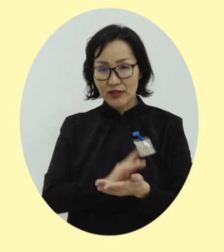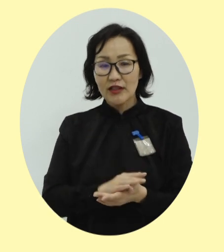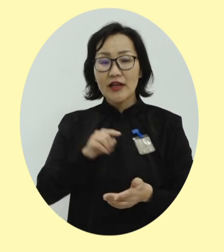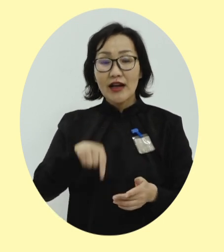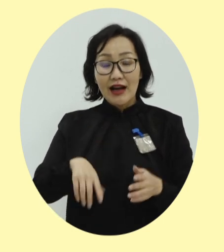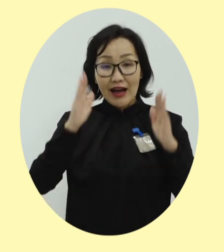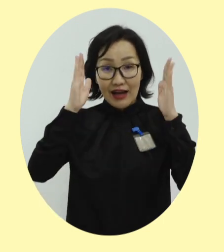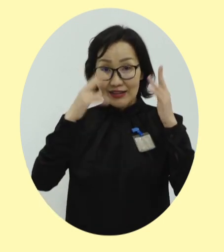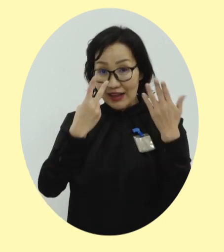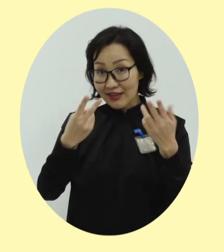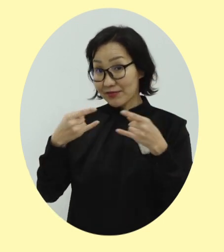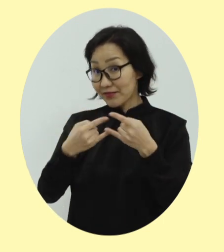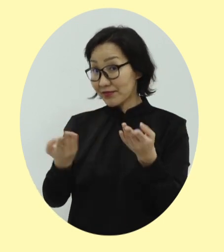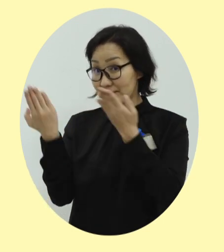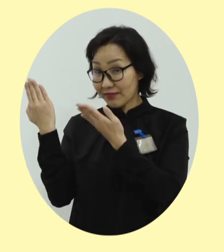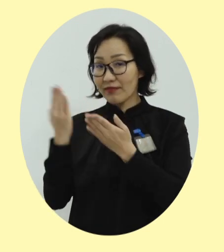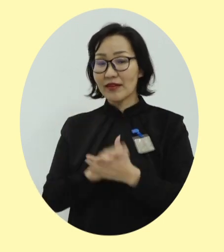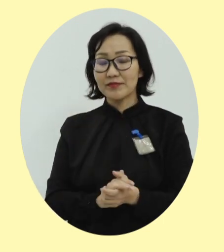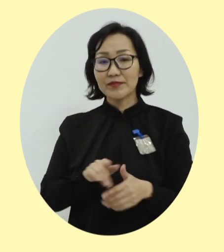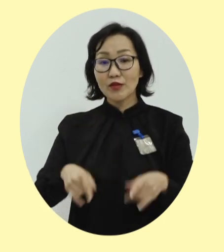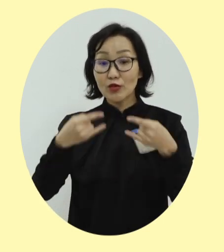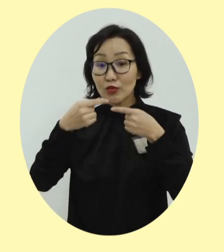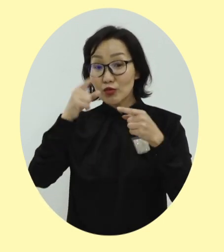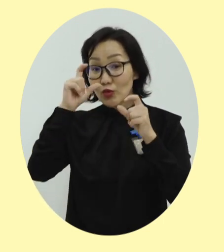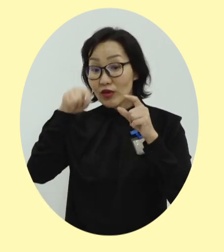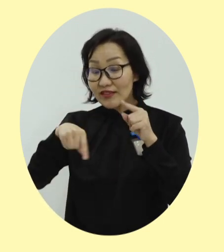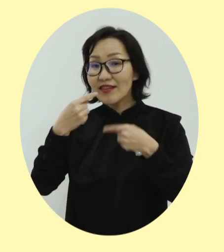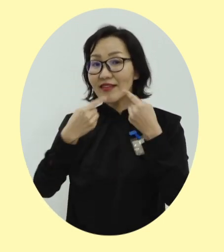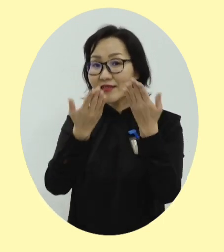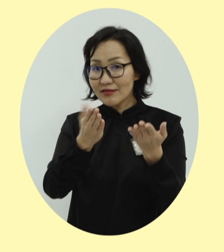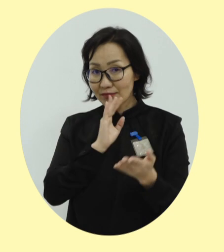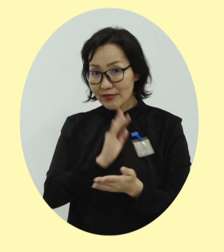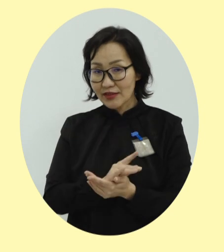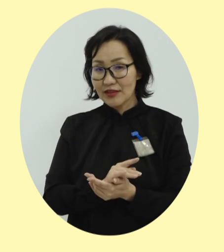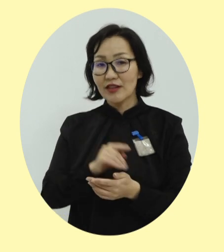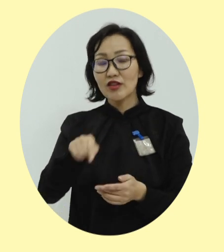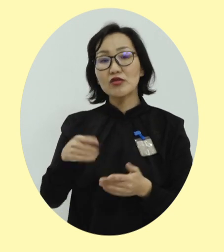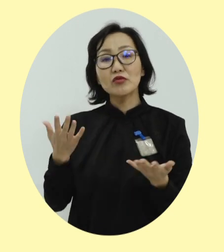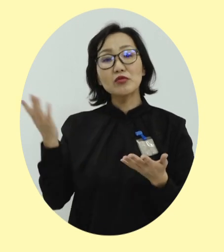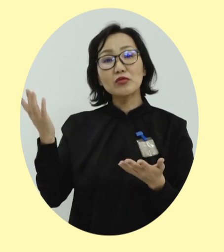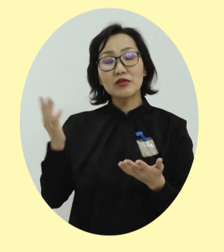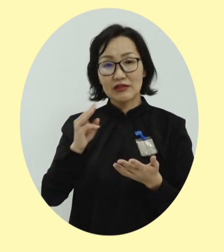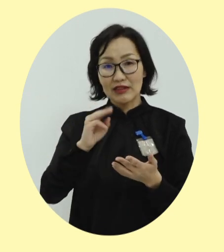зургийг анхааралтай харъя. Зураг дээр ярилцъя. Энэ хүүхэд бол бата.